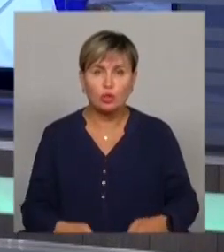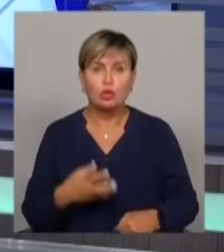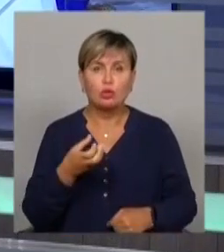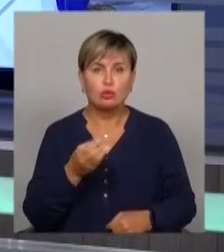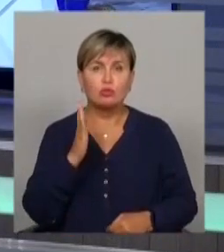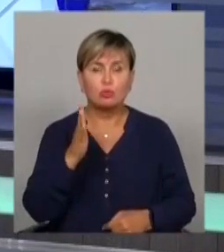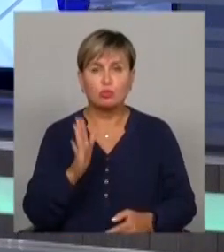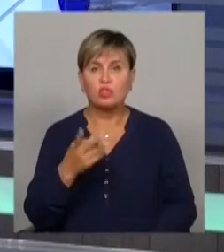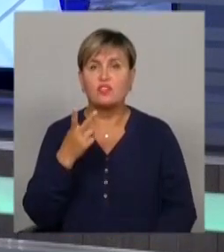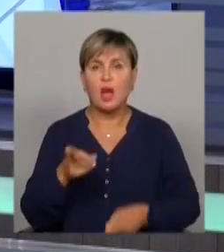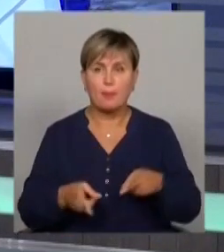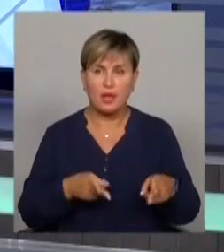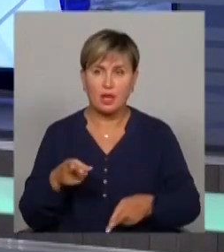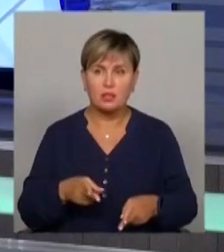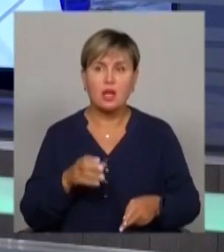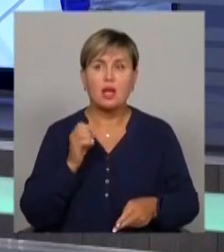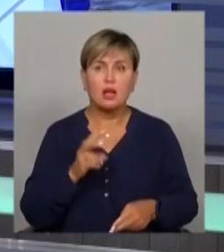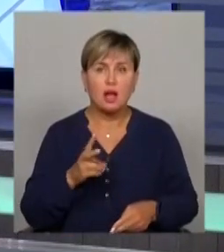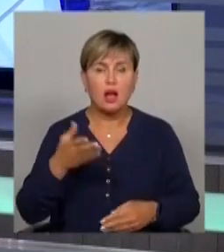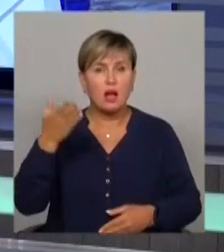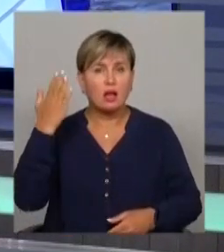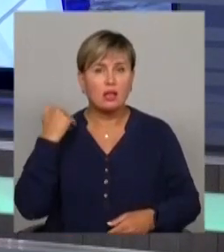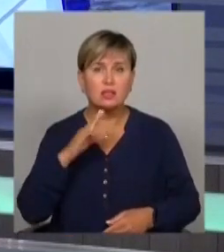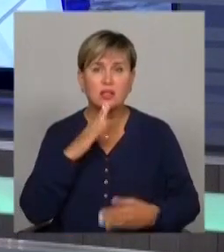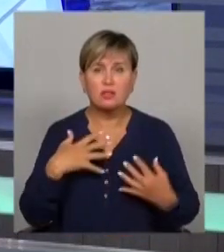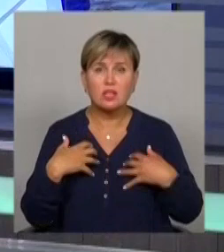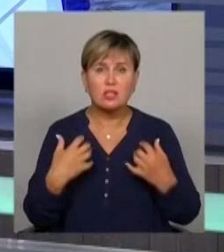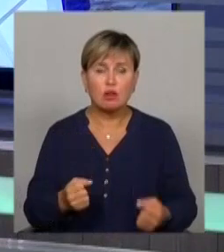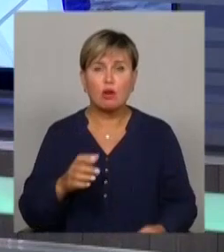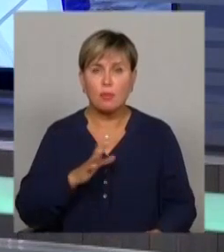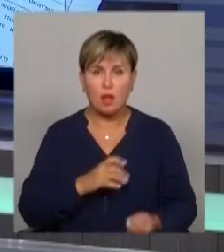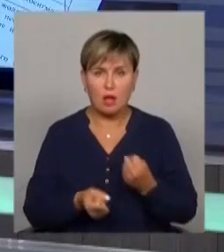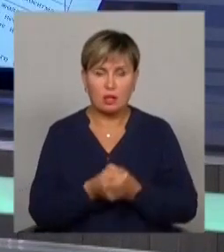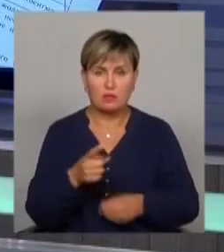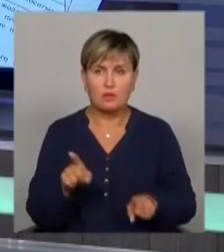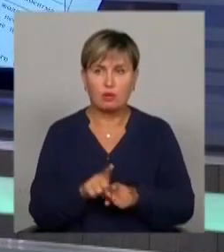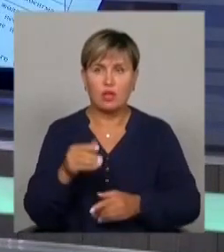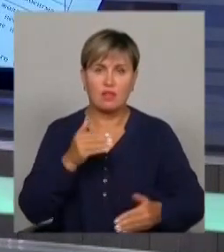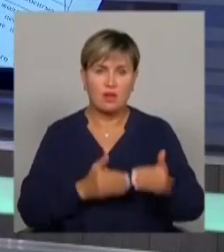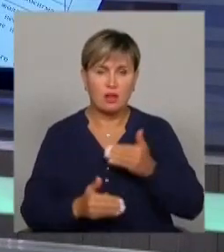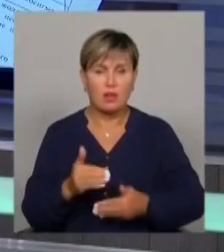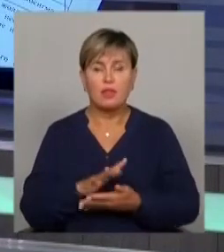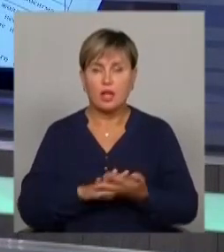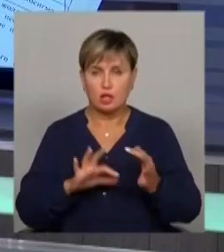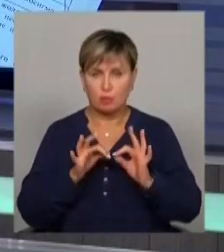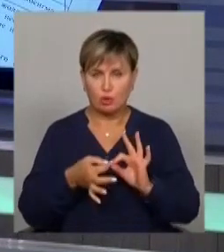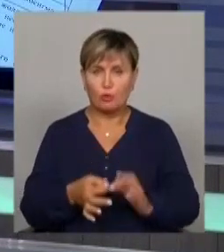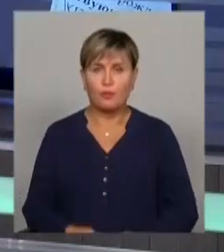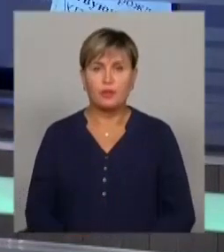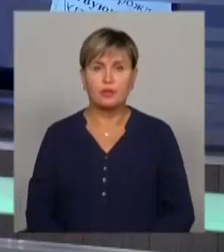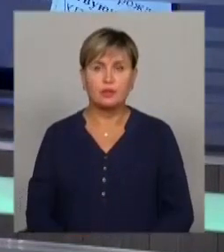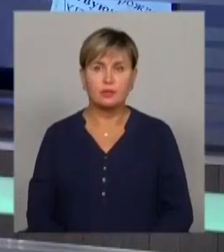еще 2 операции. Как когда-то совершенно здоровая девочка оказалась в инвалидной коляске, расскажет Салтанат